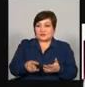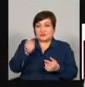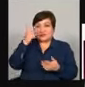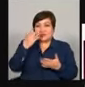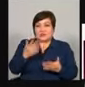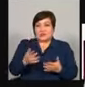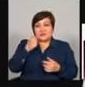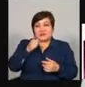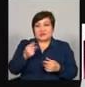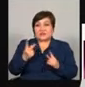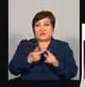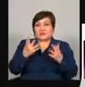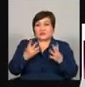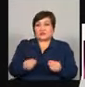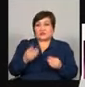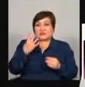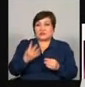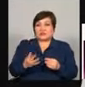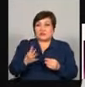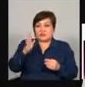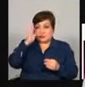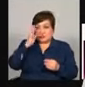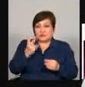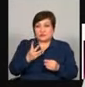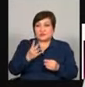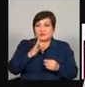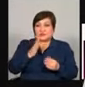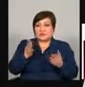күні 4 ұл, 4 қыз қатса да, олардан да